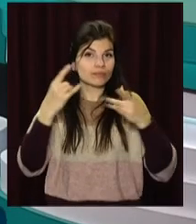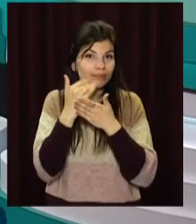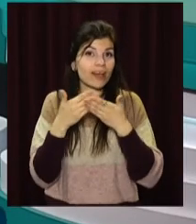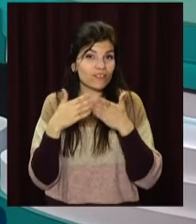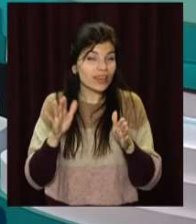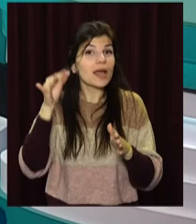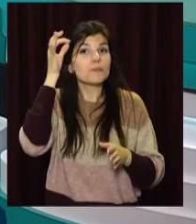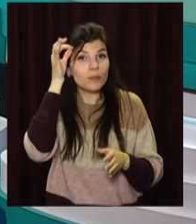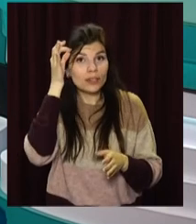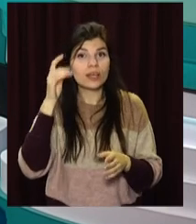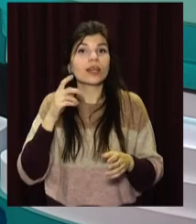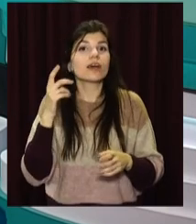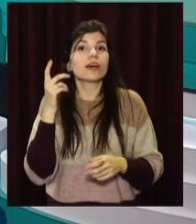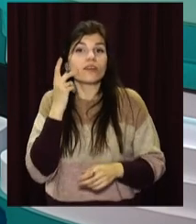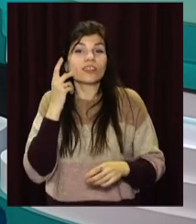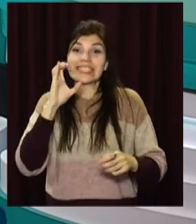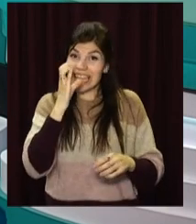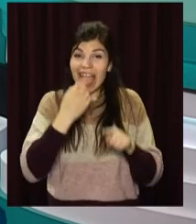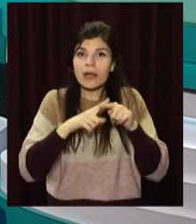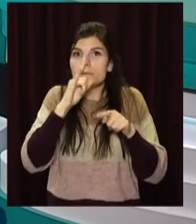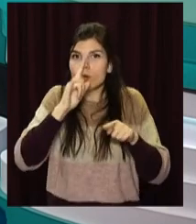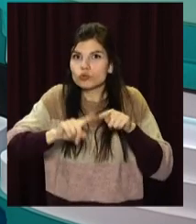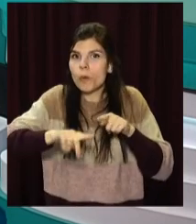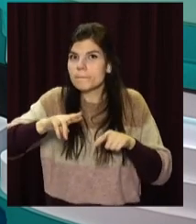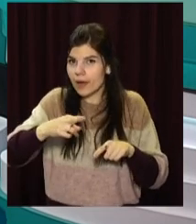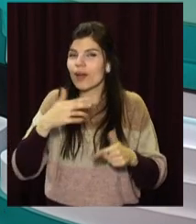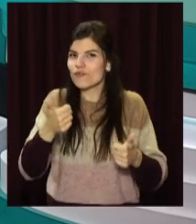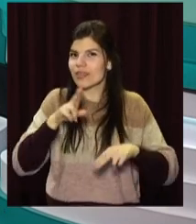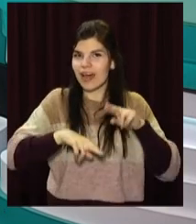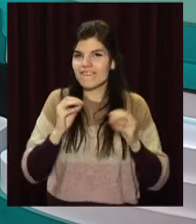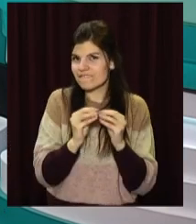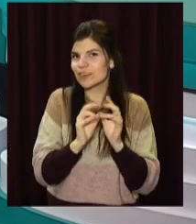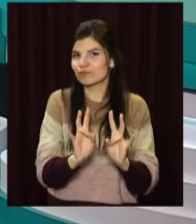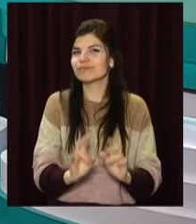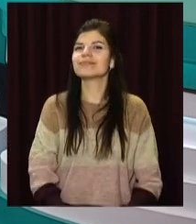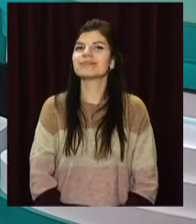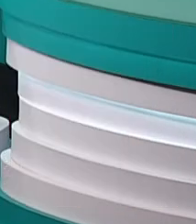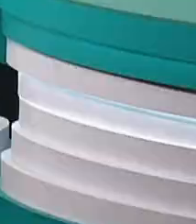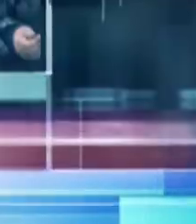відкритим та пам'ятайте, середа – це маленька п'ятниця, тож бажаю, щоб гарний настрій вас не полишав.